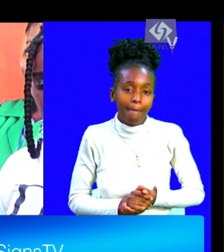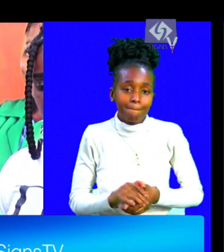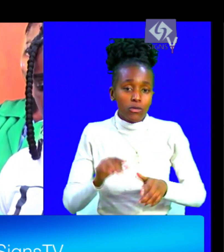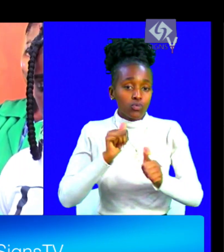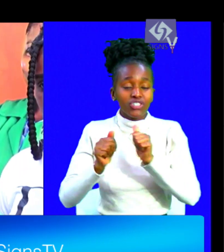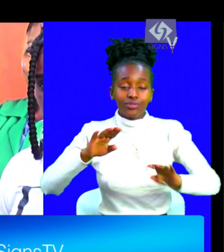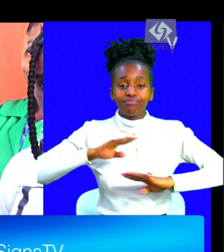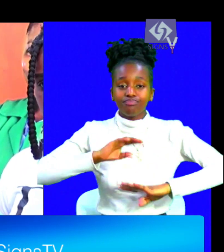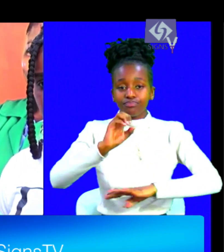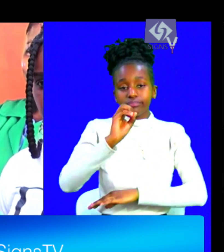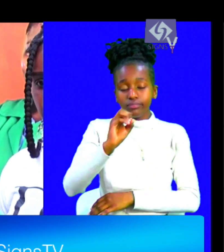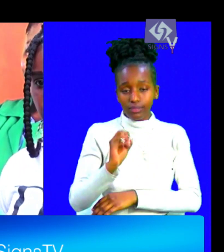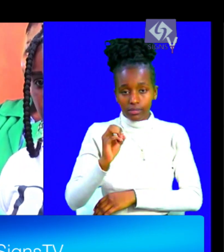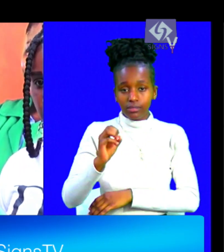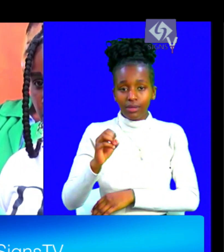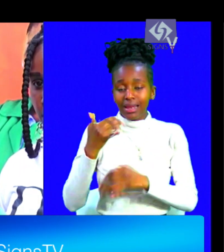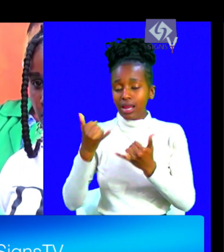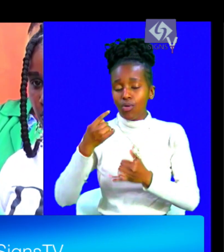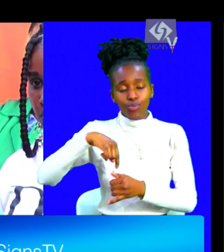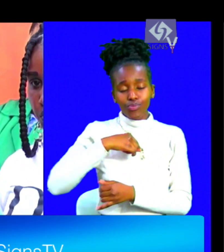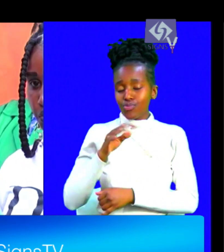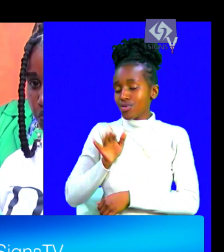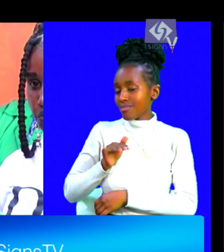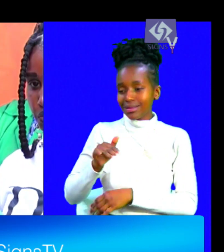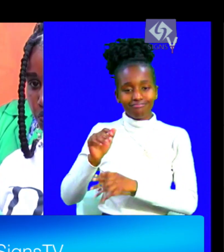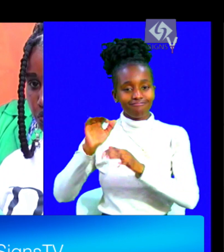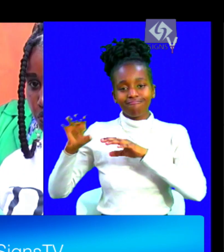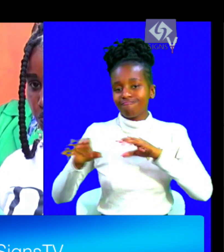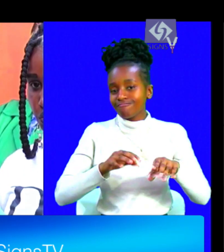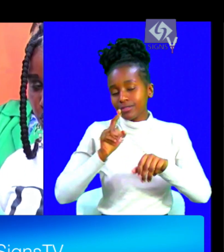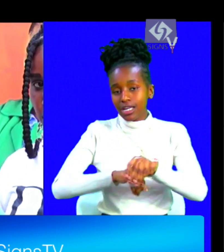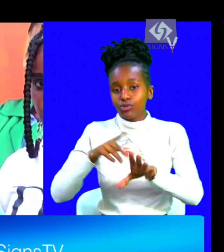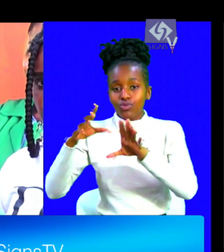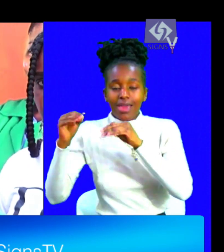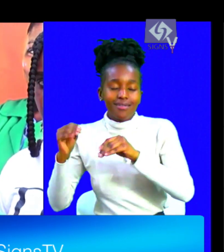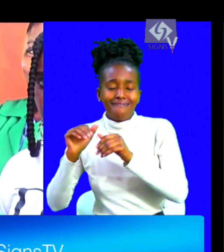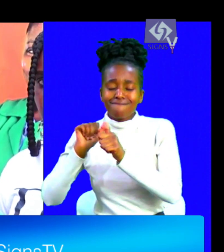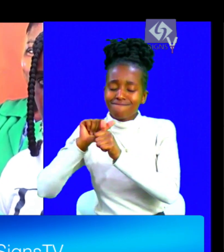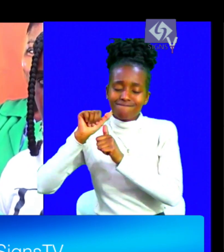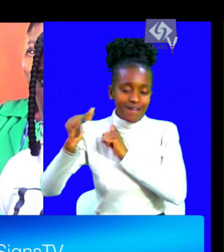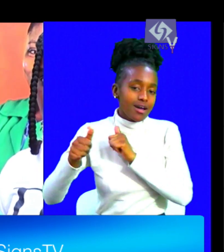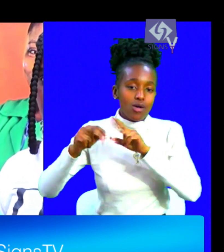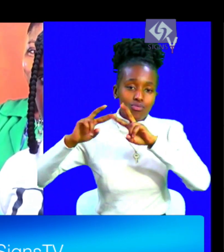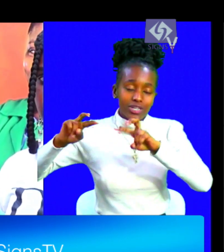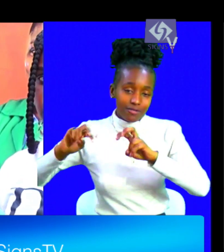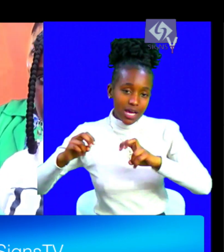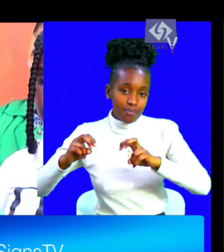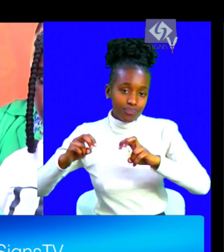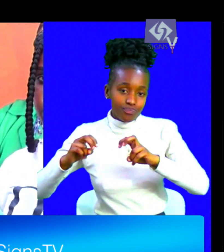bado. Kwa hivyo wamama sisi tunaumia tukienda ile distance kubwa kutafuta matibabu wakati pengine wa